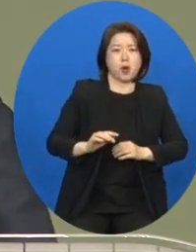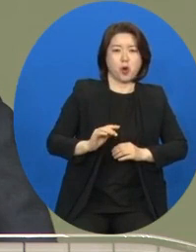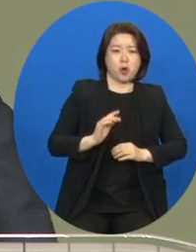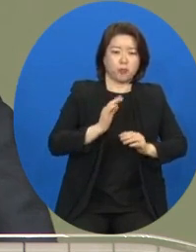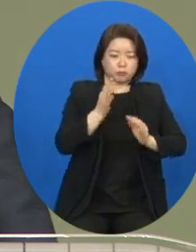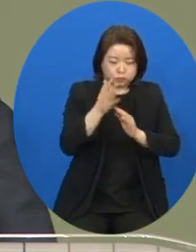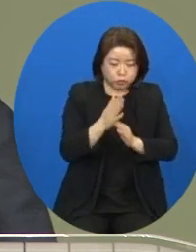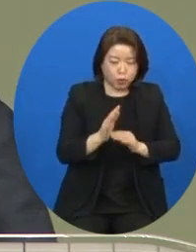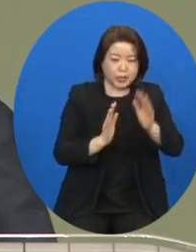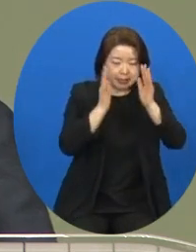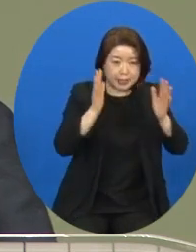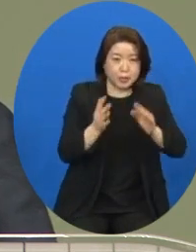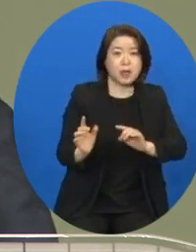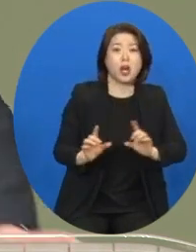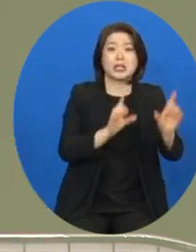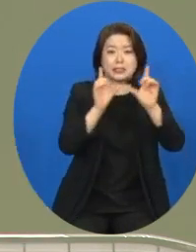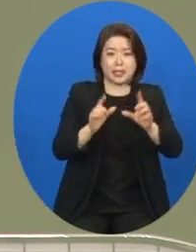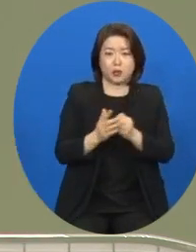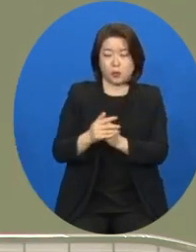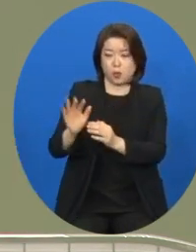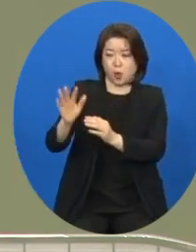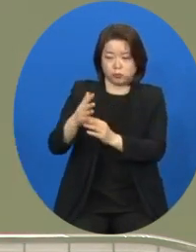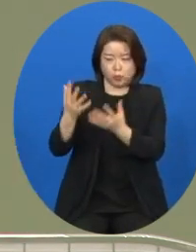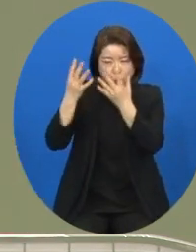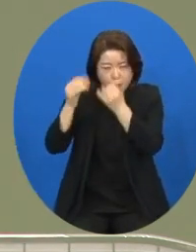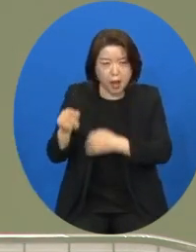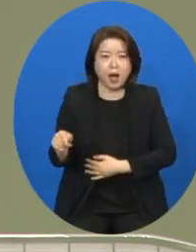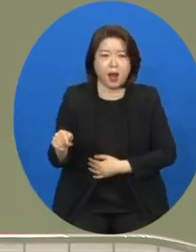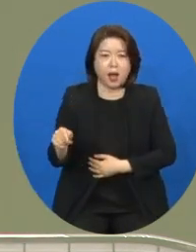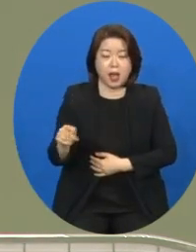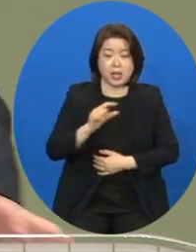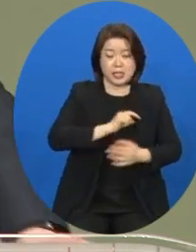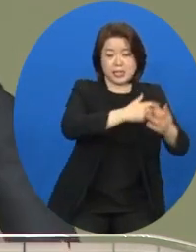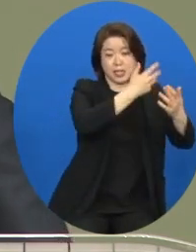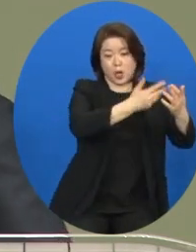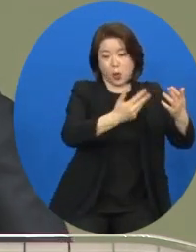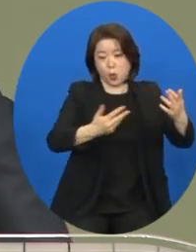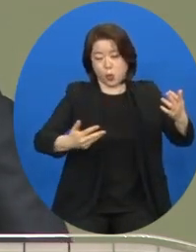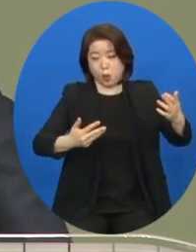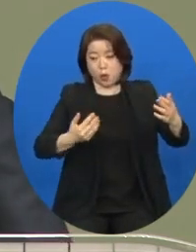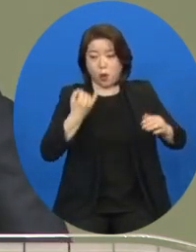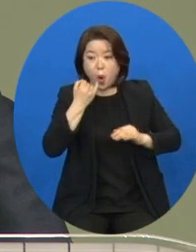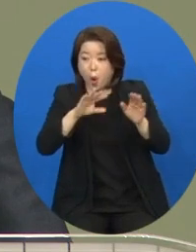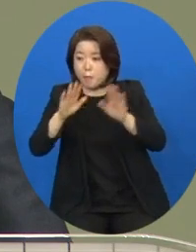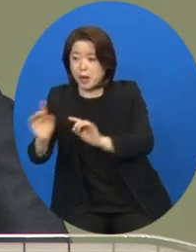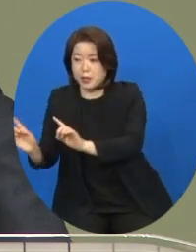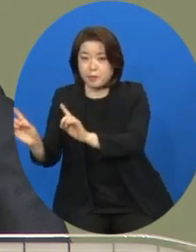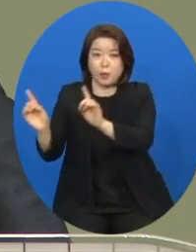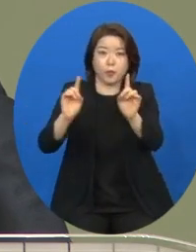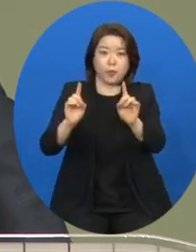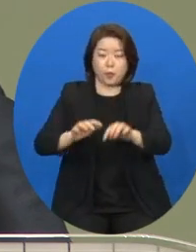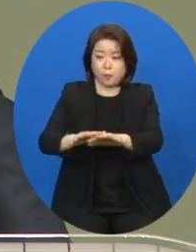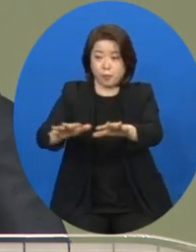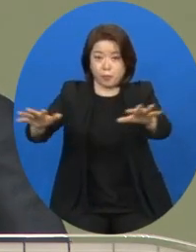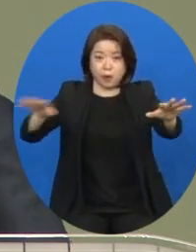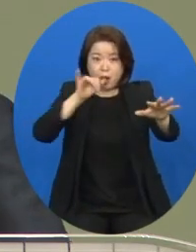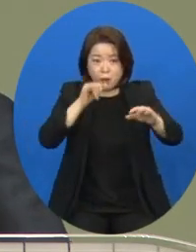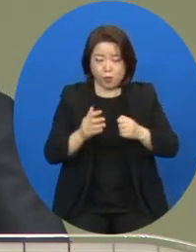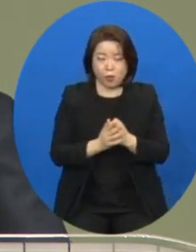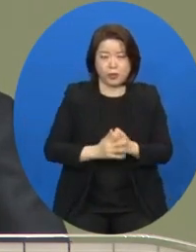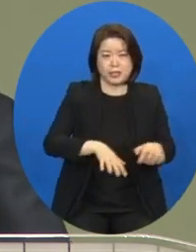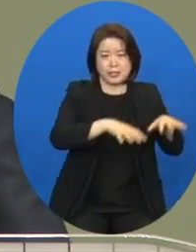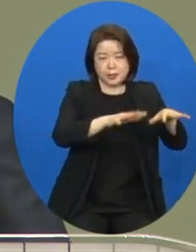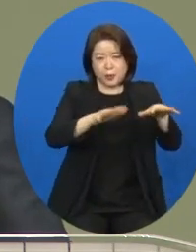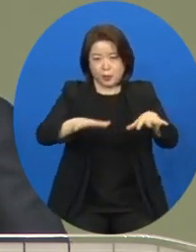심히 많으리니 이 물이 흘러 들어감으로 바닷물이 소성함을 얻겠고 이 강이 흐르는